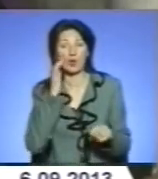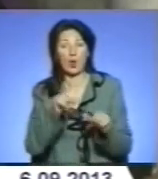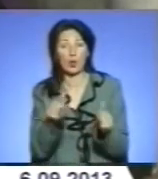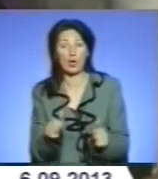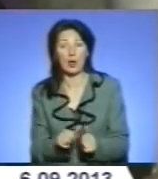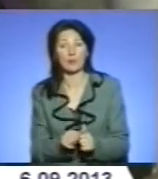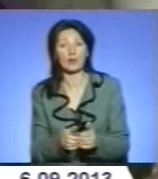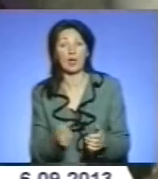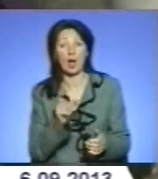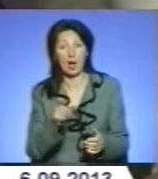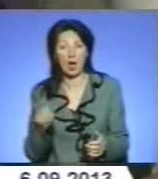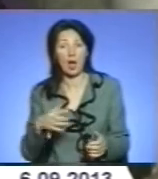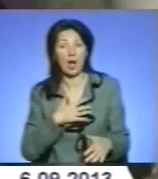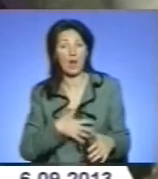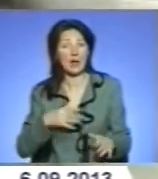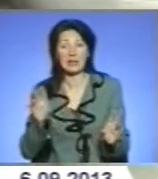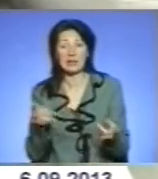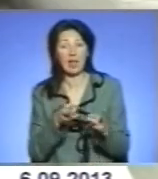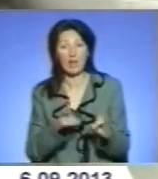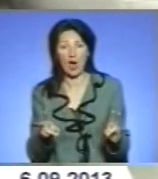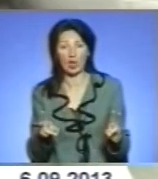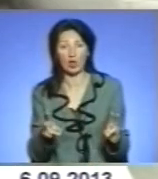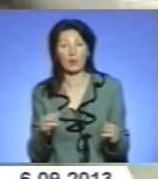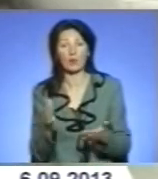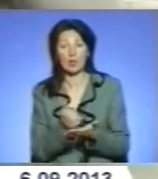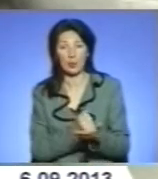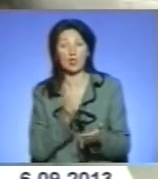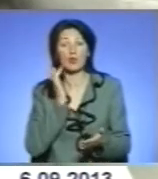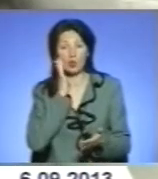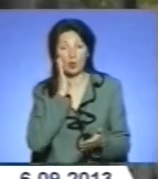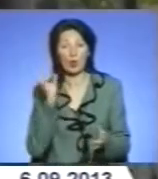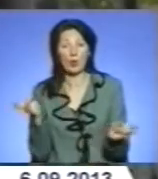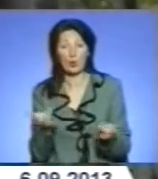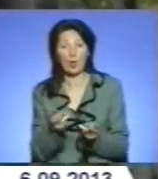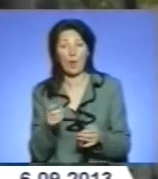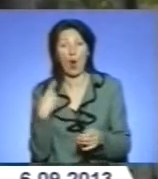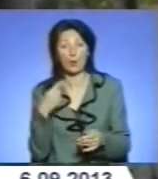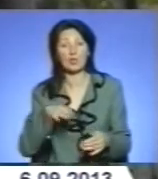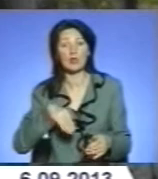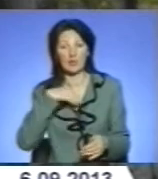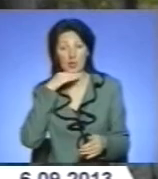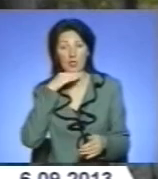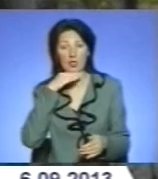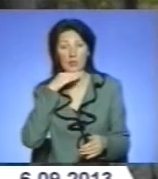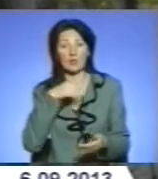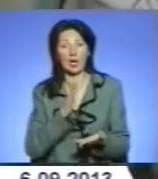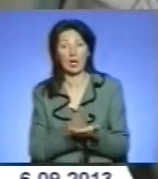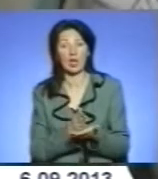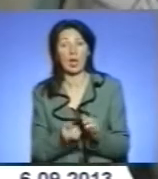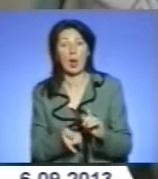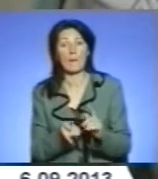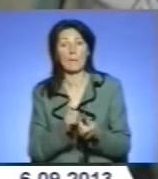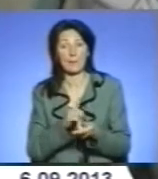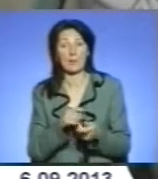Проте споживачам занепокоюватись не варто. Запасів цукру на потребу області вистачить, каже Андрій Хома. Є перехідні залишки